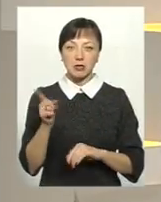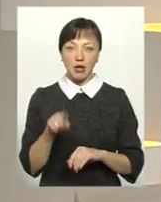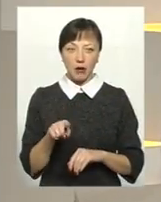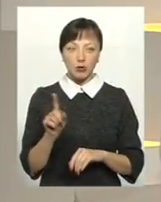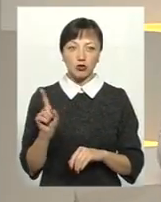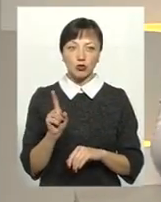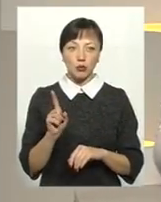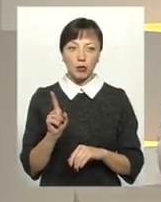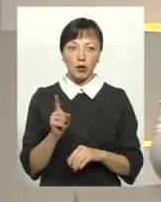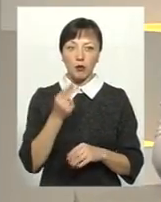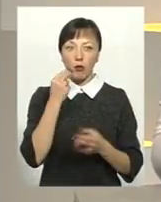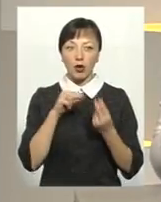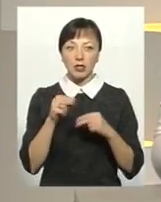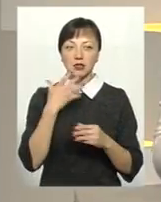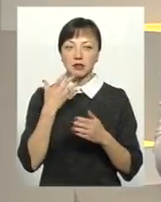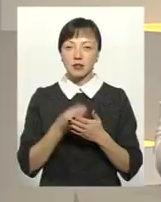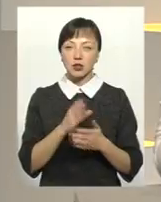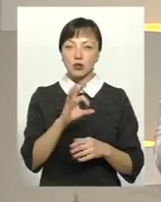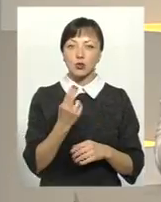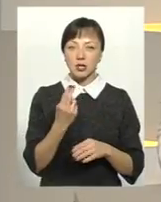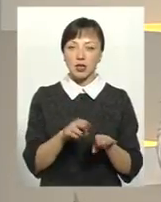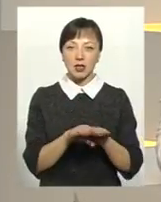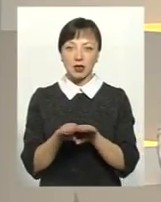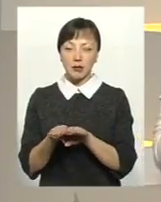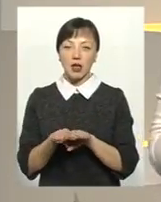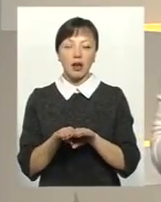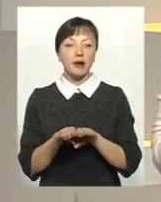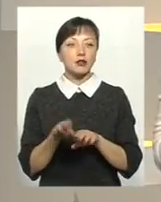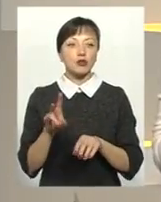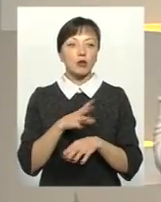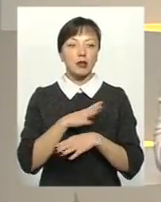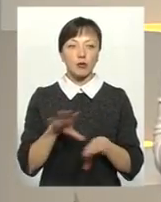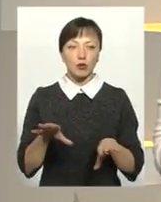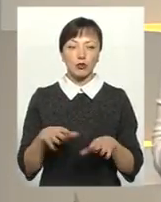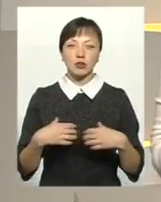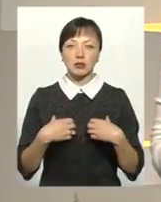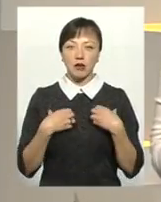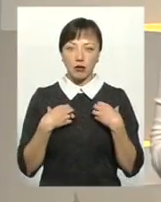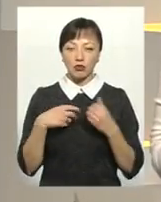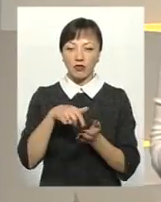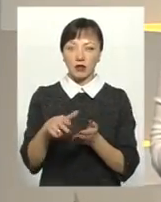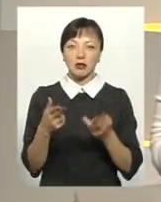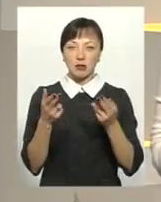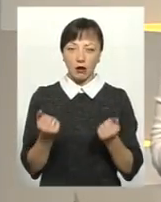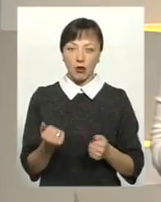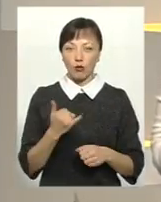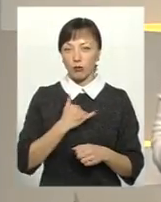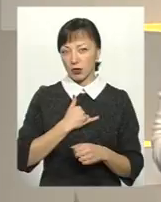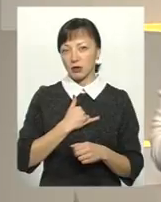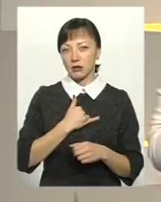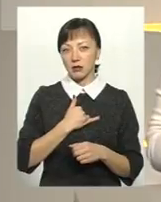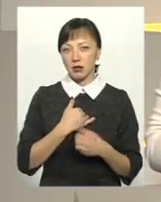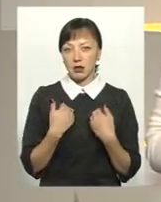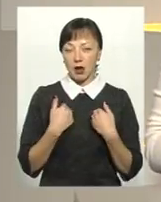щоб покращити свій і соціальний рівень, і все. Тобто, щоб не було страшно вийти і сказати, так, в мене